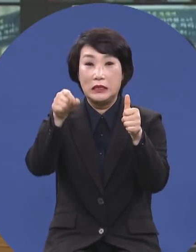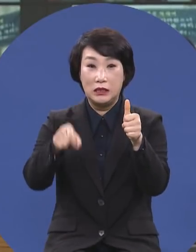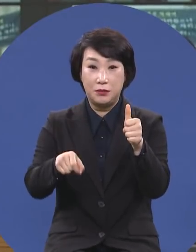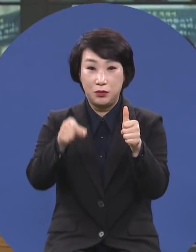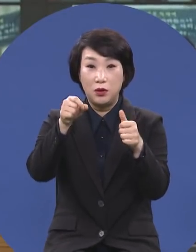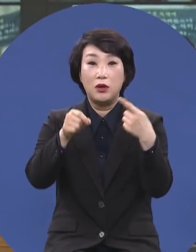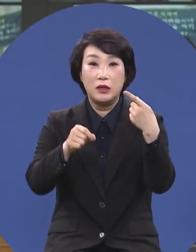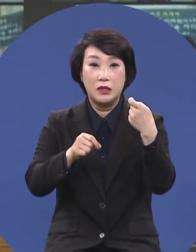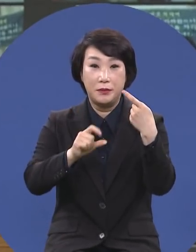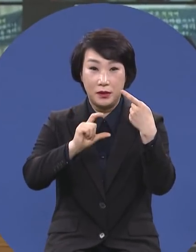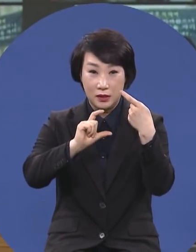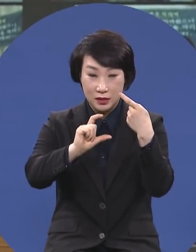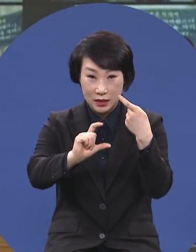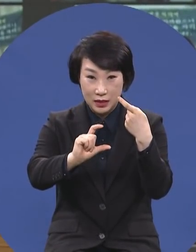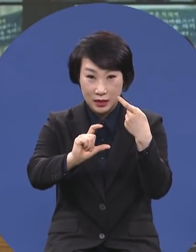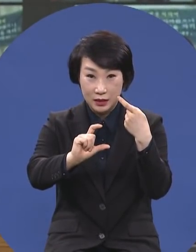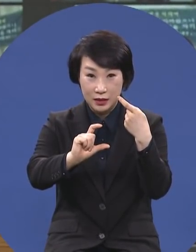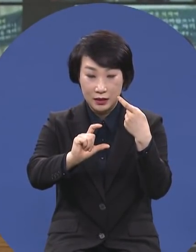히브리서 11장